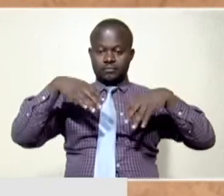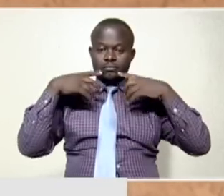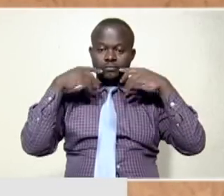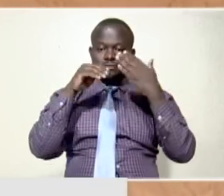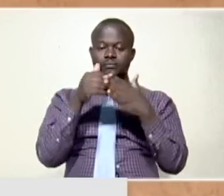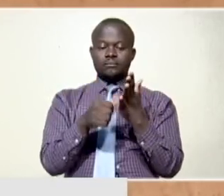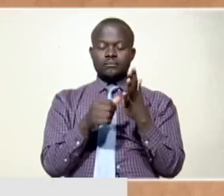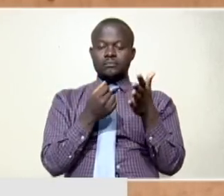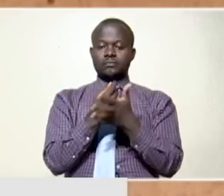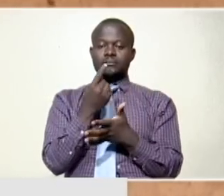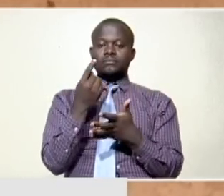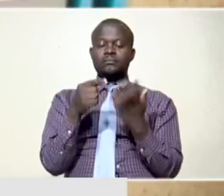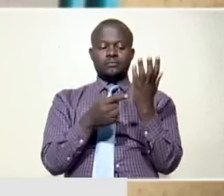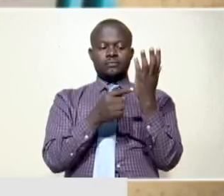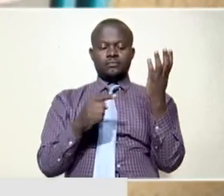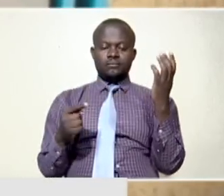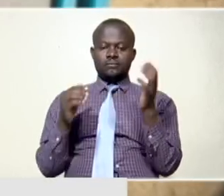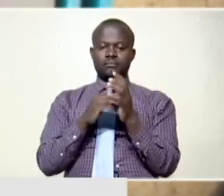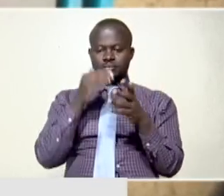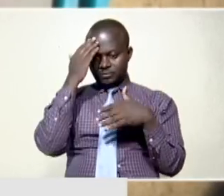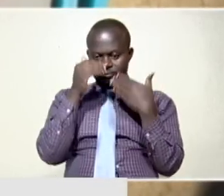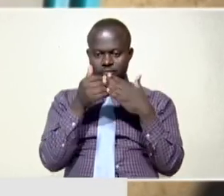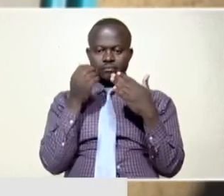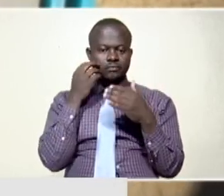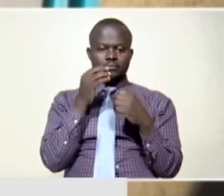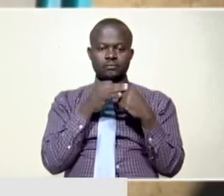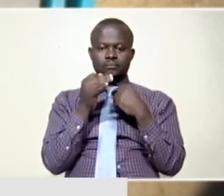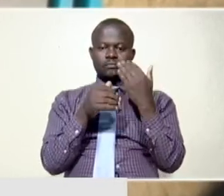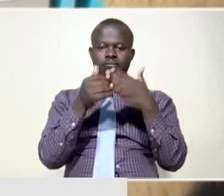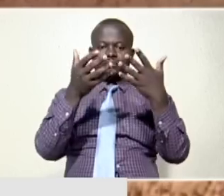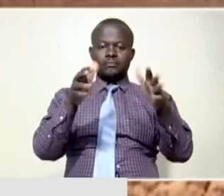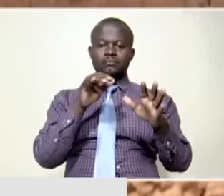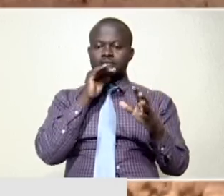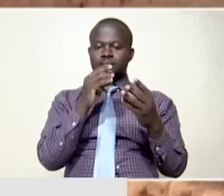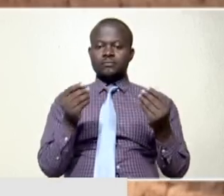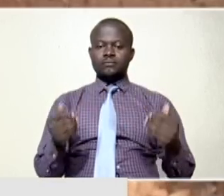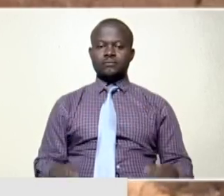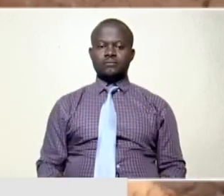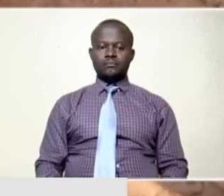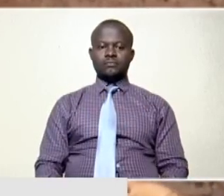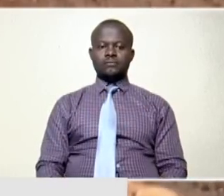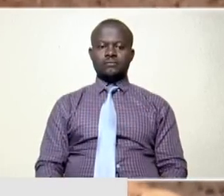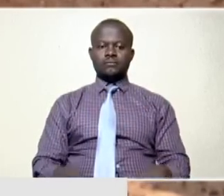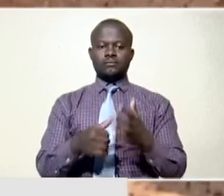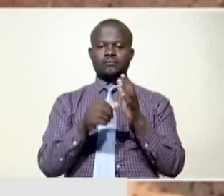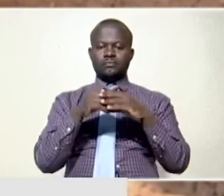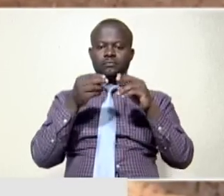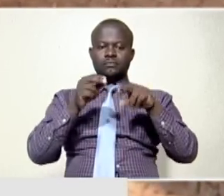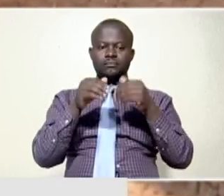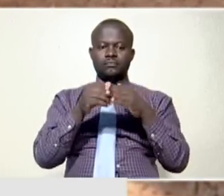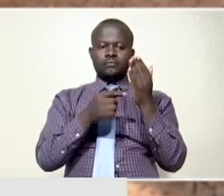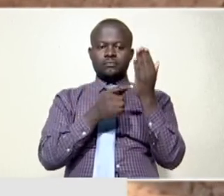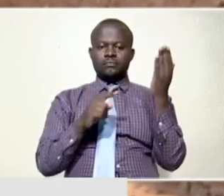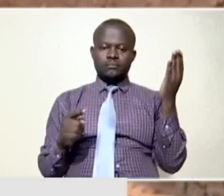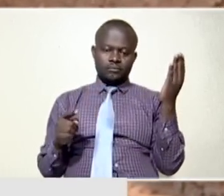cyari cyatewe n'ibijyanye na tekinike ariko ngo ku kwezi kwa munani ntigushira kidakemutse. Ni ikibazo cyabayeho cy'ikoranabuhanga